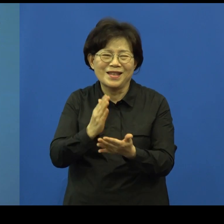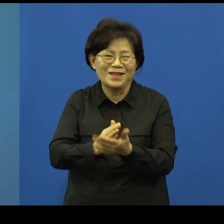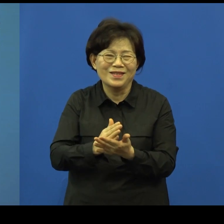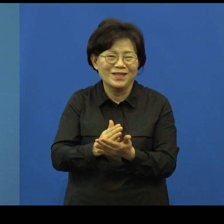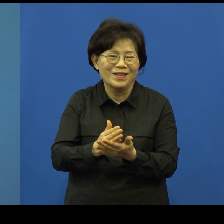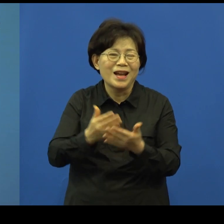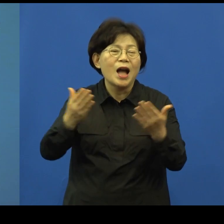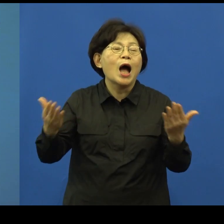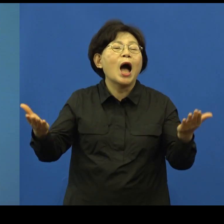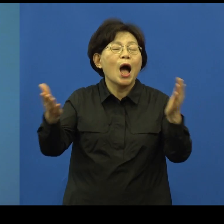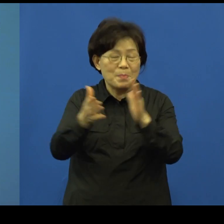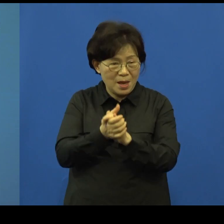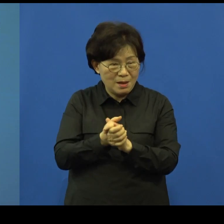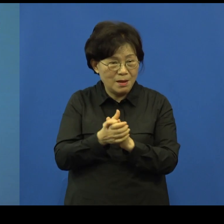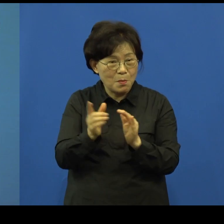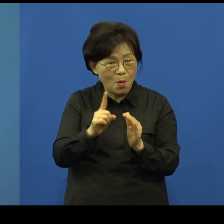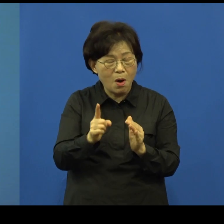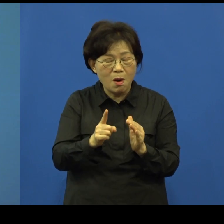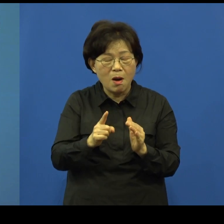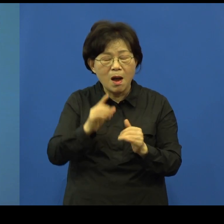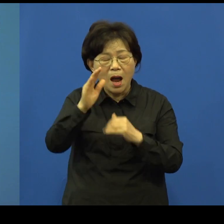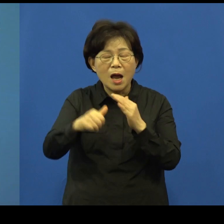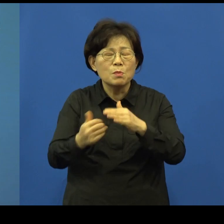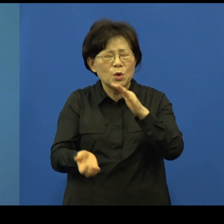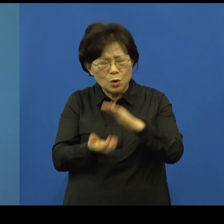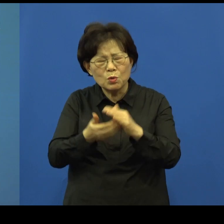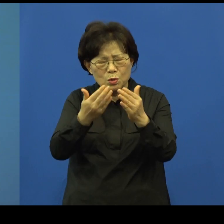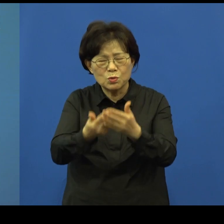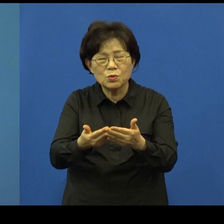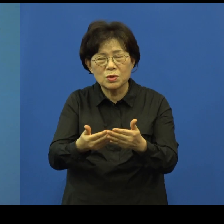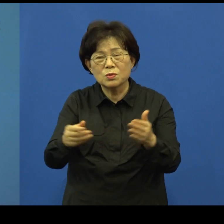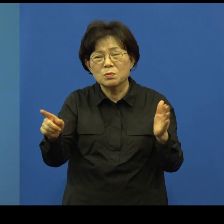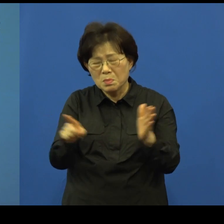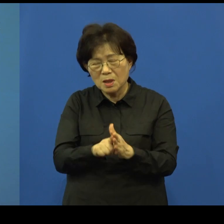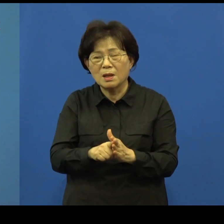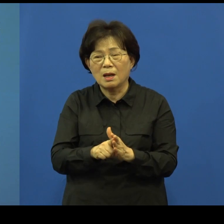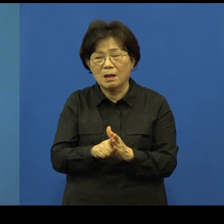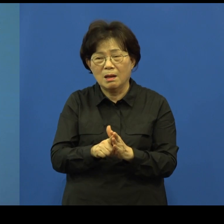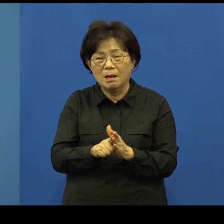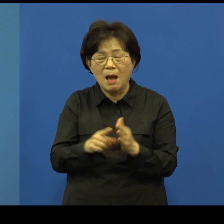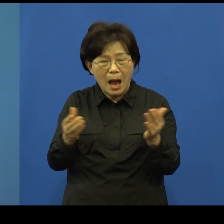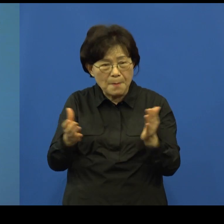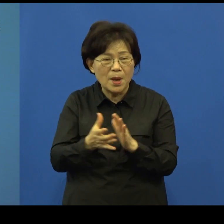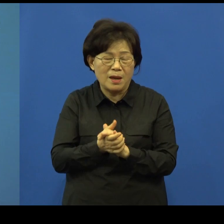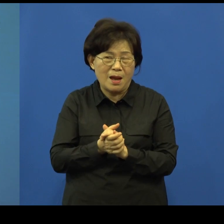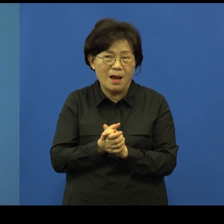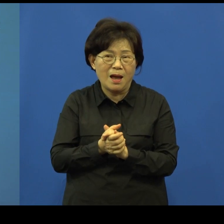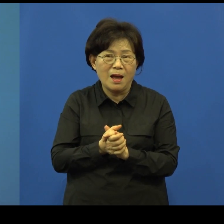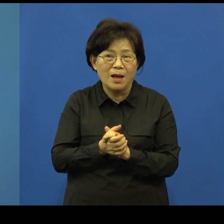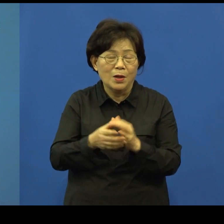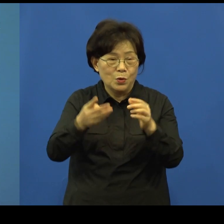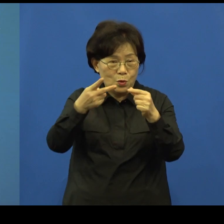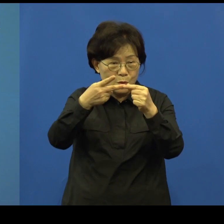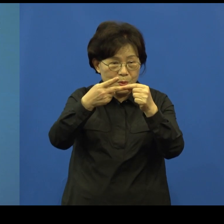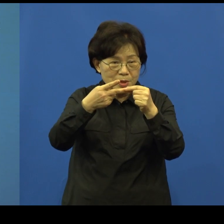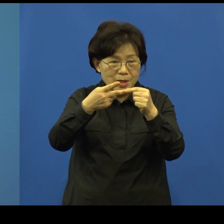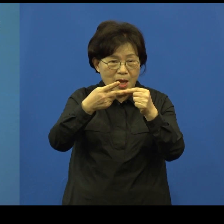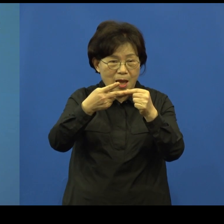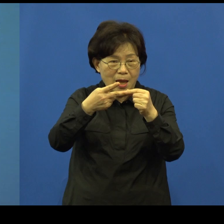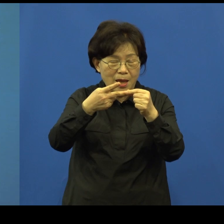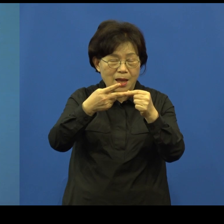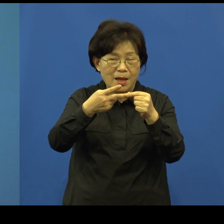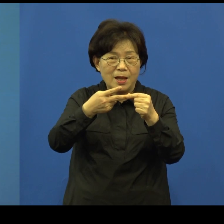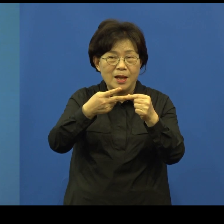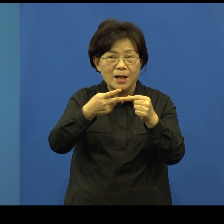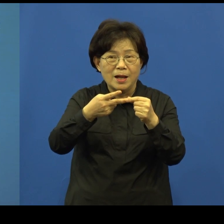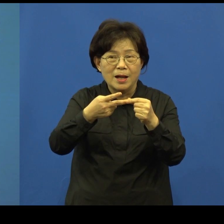아멘이 뭐예요? 아멘이 그렇게 하실 것을 믿습니다 하는 거죠. 예. 자, 두 번째 우리 언어에 매우 중요한